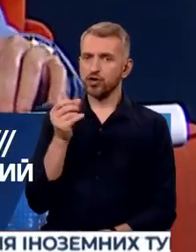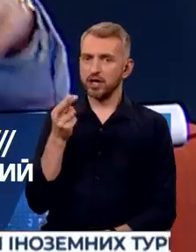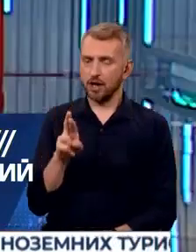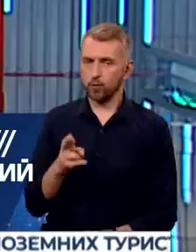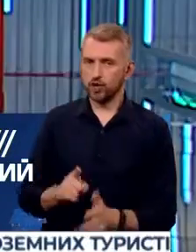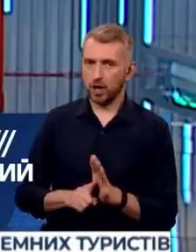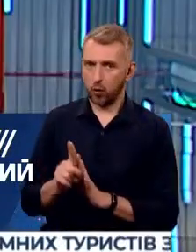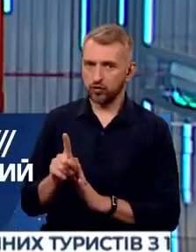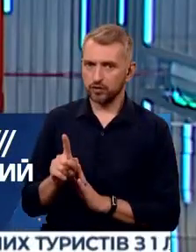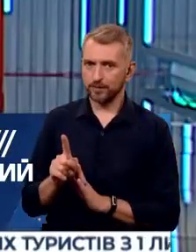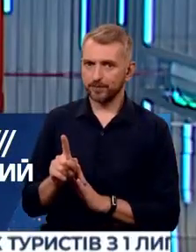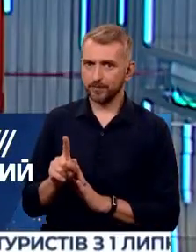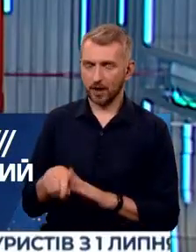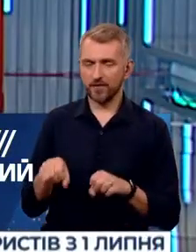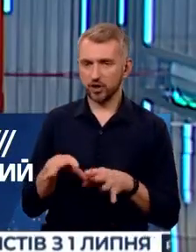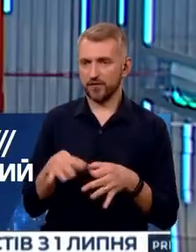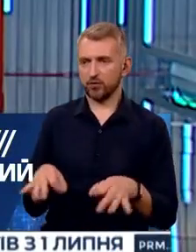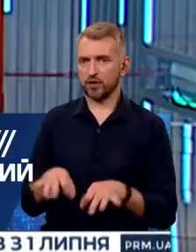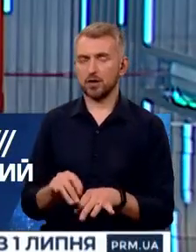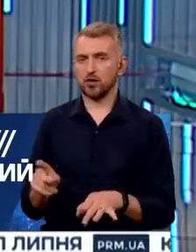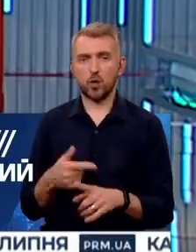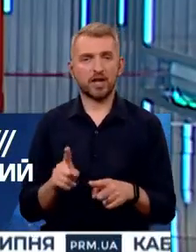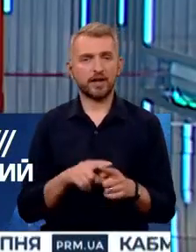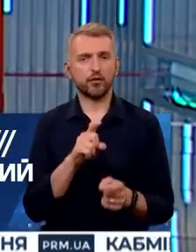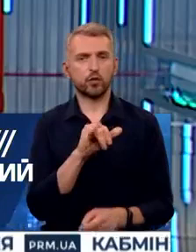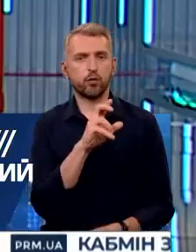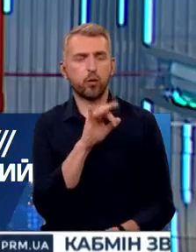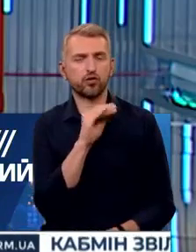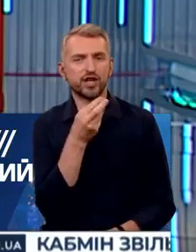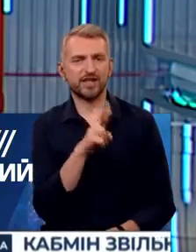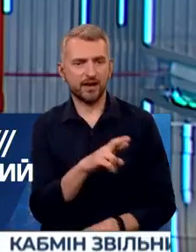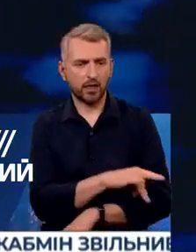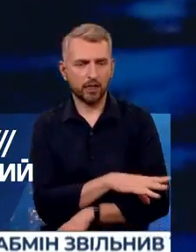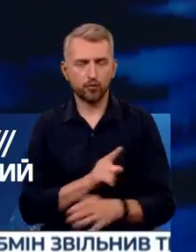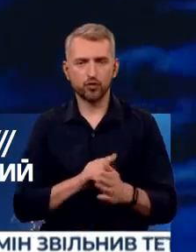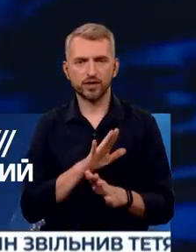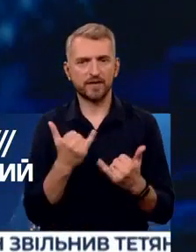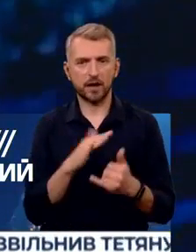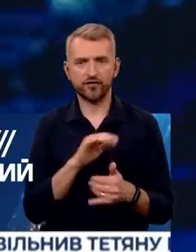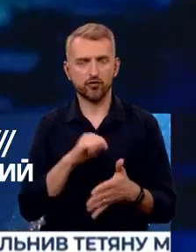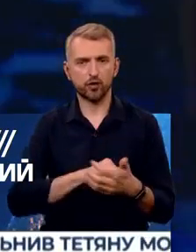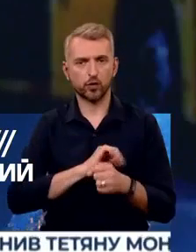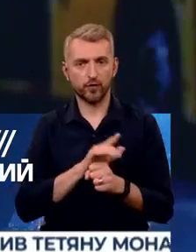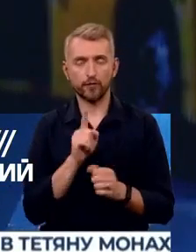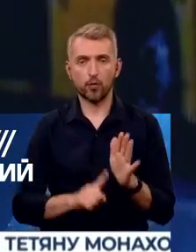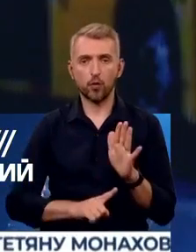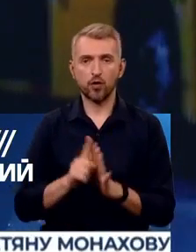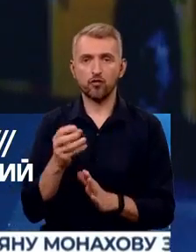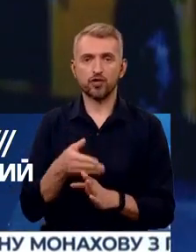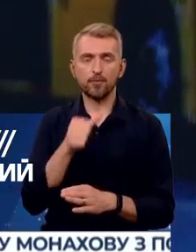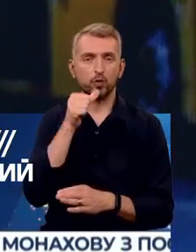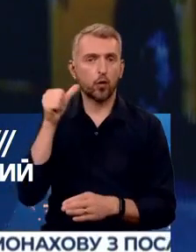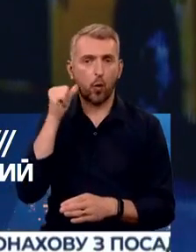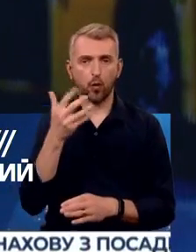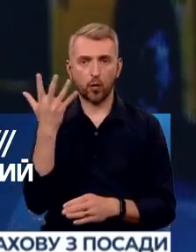почалось, то вирішили відпускати. Ну, а що робити? Це зубожіння почалось не зараз, не через коронавірус. Це зубожіння почалось іще минулого